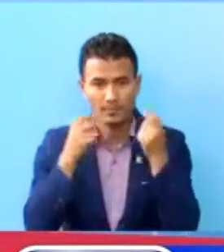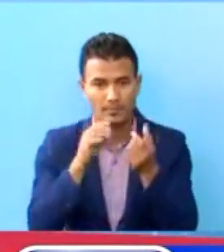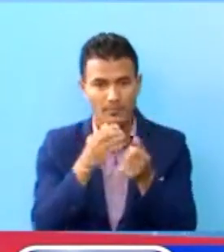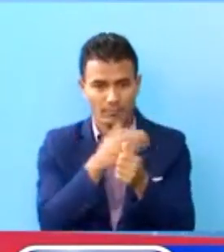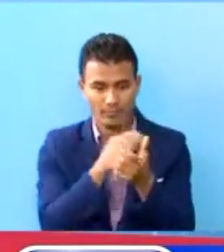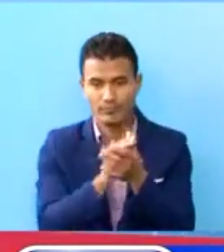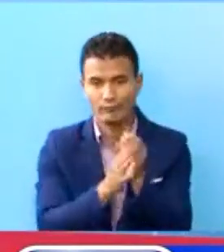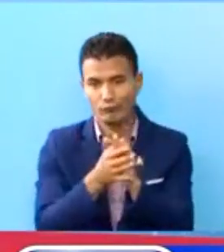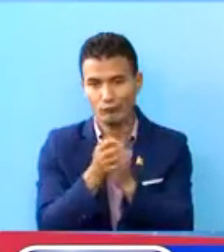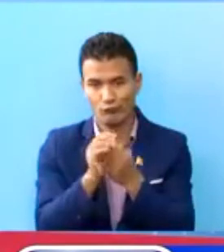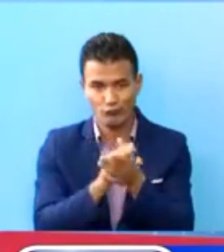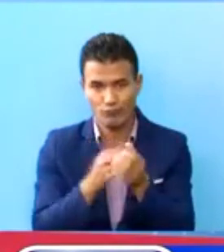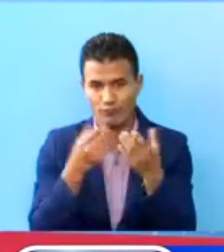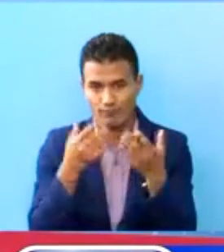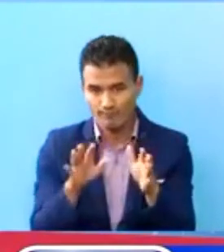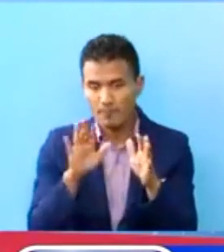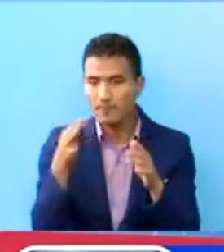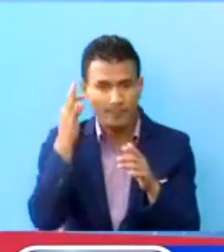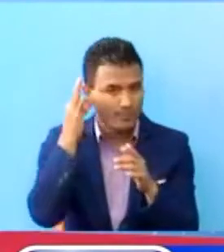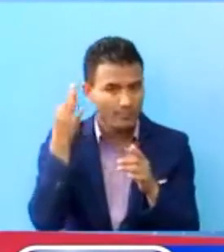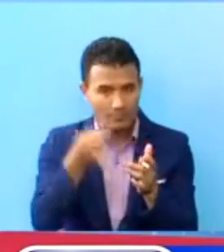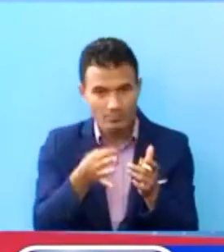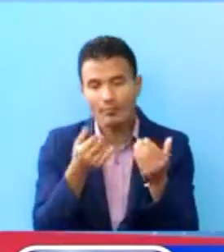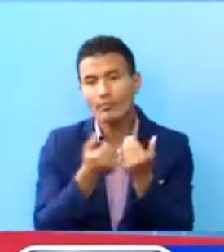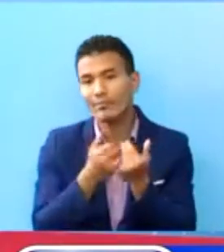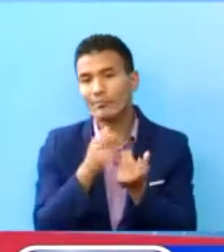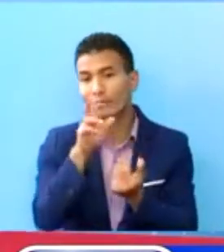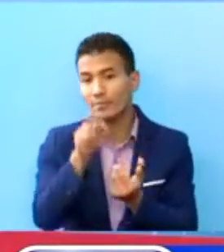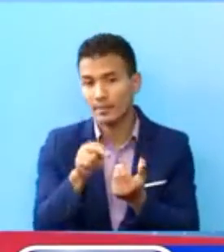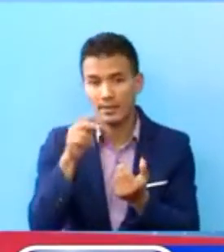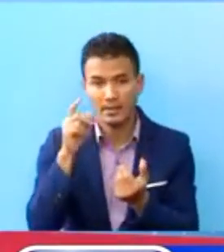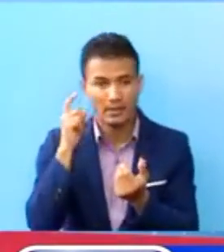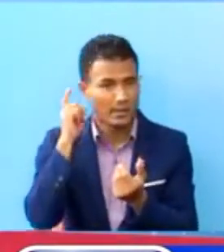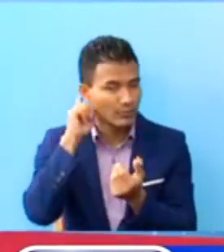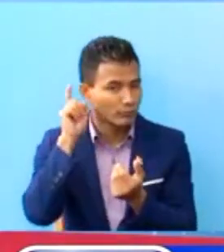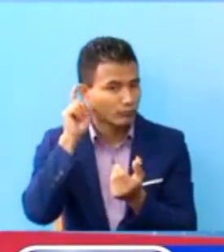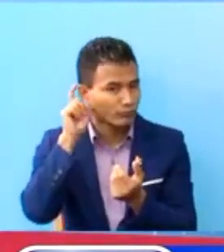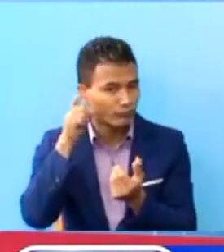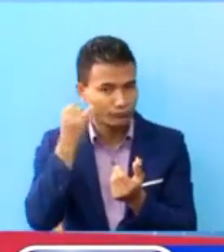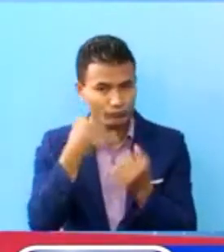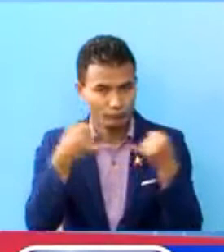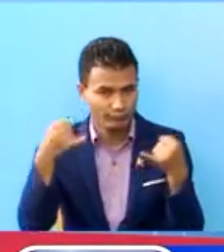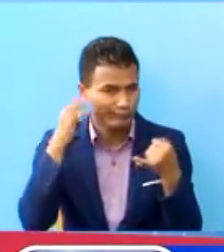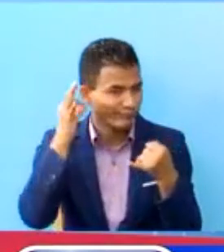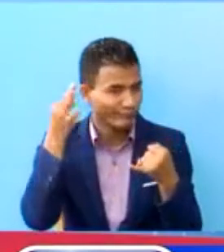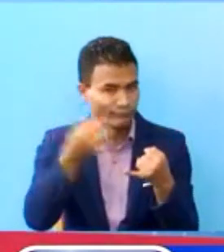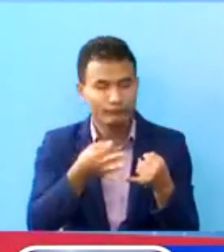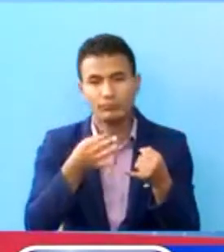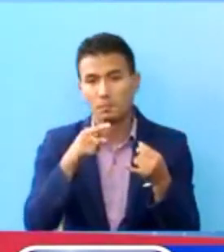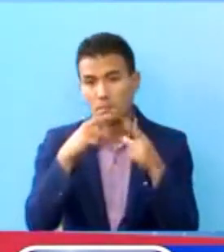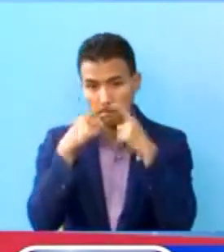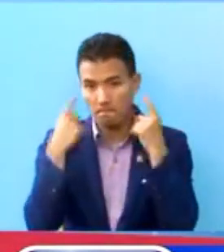हात सफासँग धुने वा सेनिटाइजर प्रयोग गर्ने, कानमा भएको डोरीलाई मात्र समातेर मास्क फुकाल्ने,